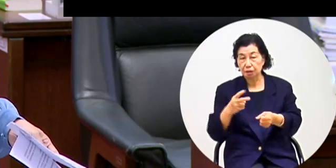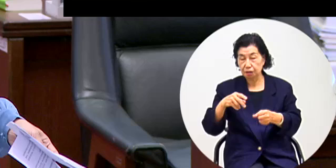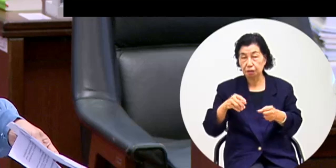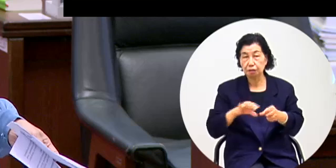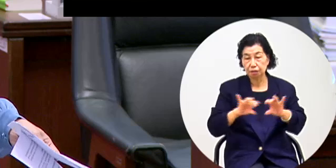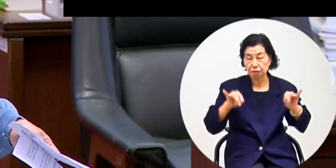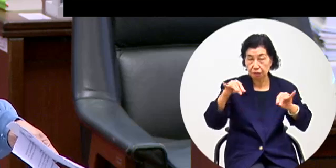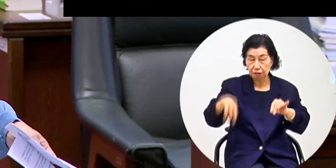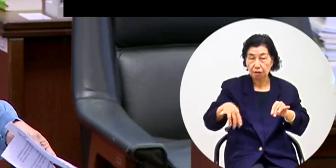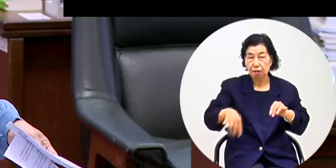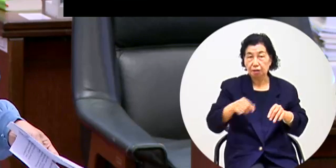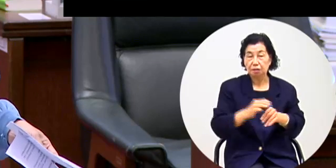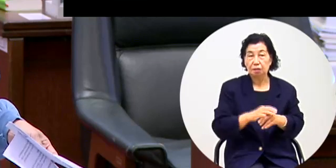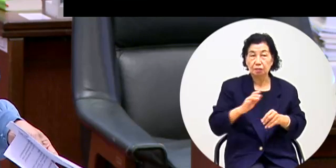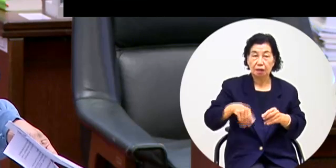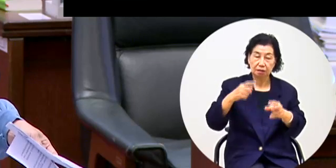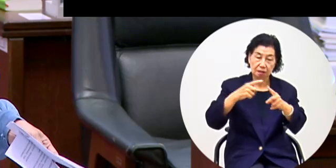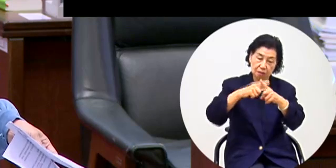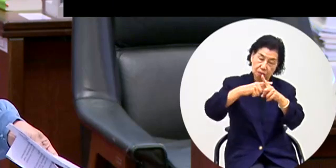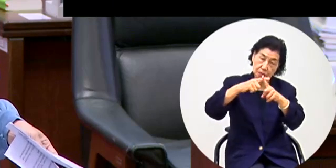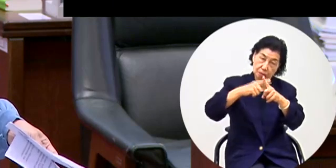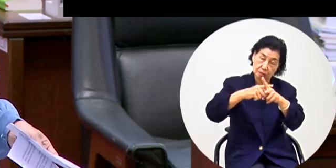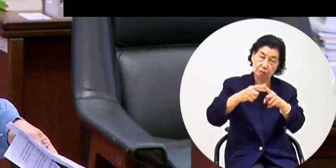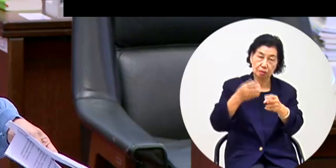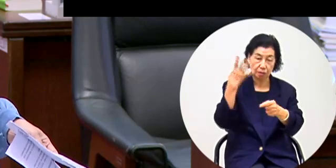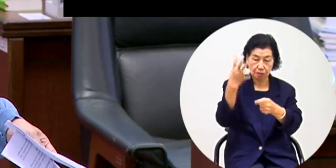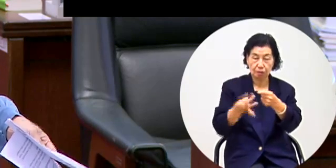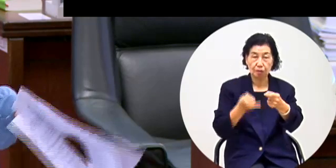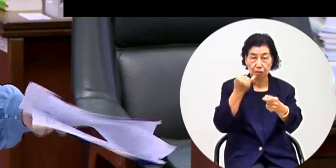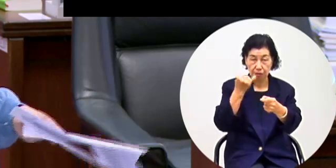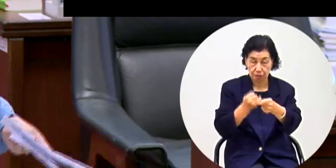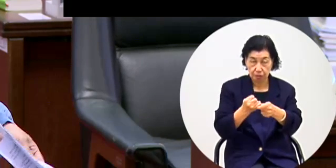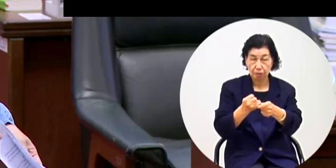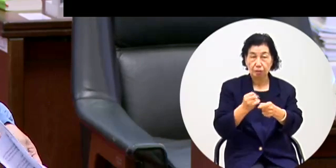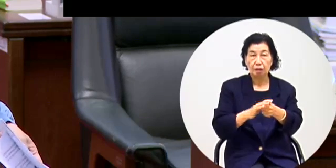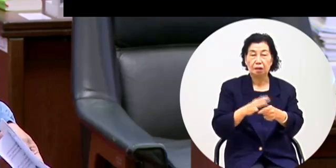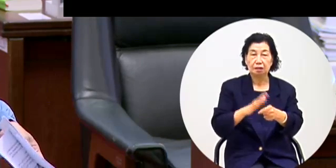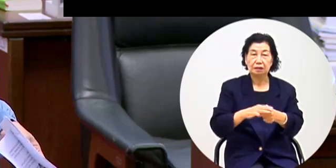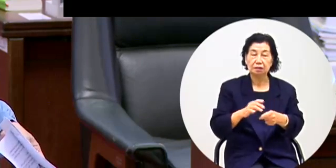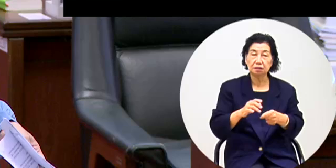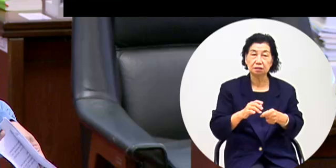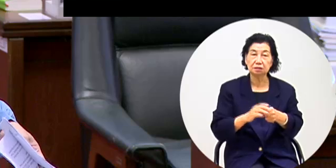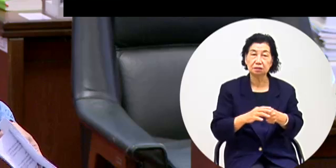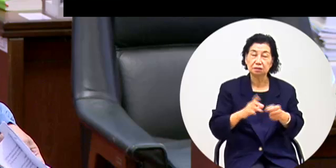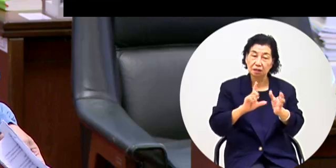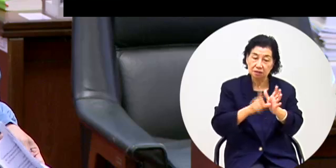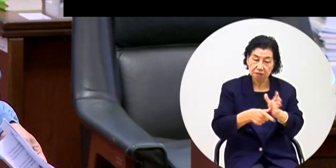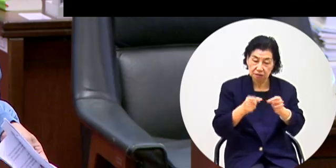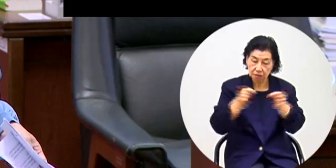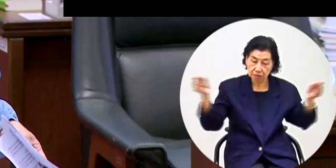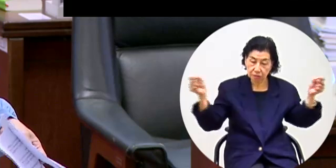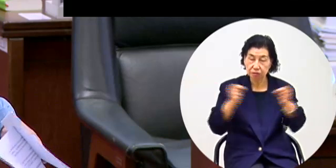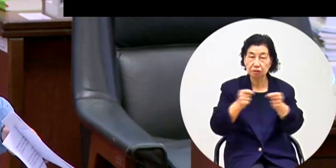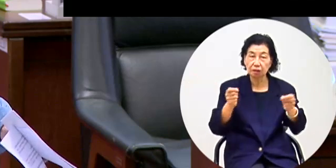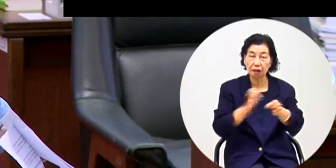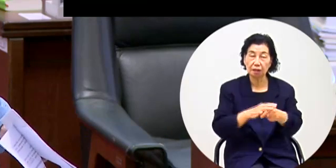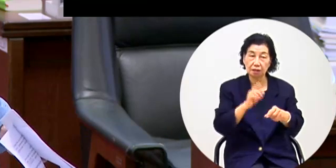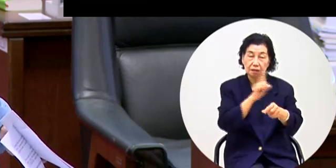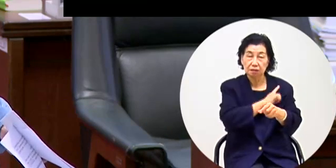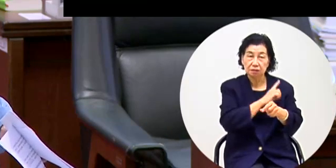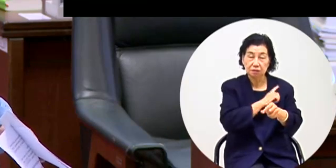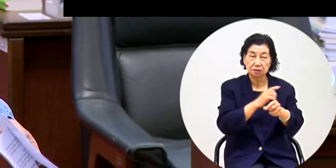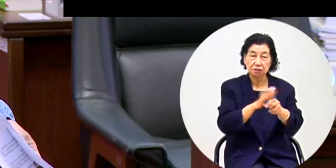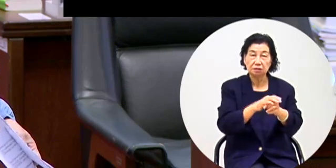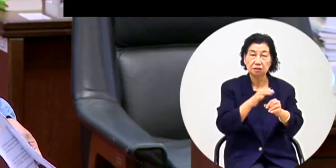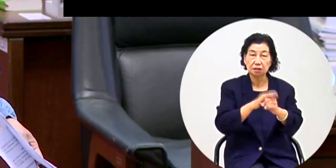啊？什么时候才会正式的启动他们自己的焚化炉？家己有焚化炉的拜托一下，提灯一修啦，不要再来这